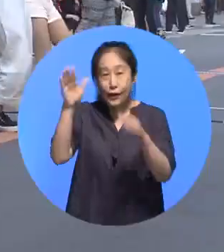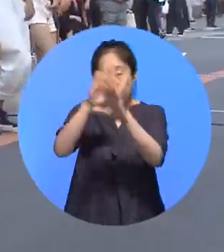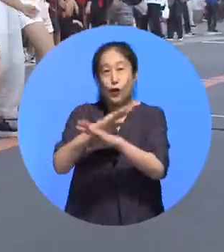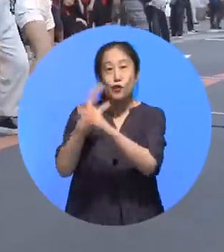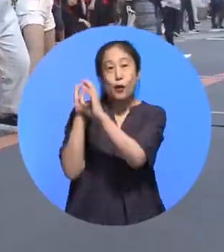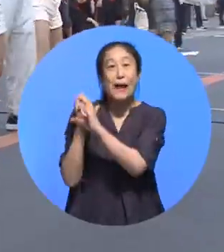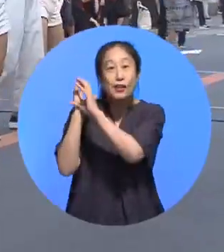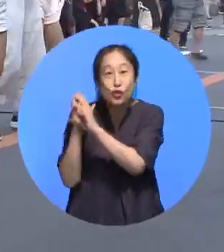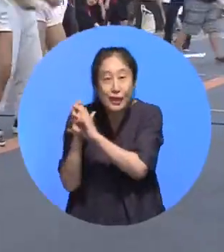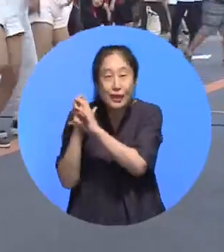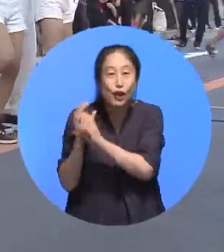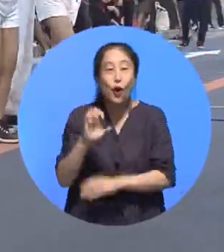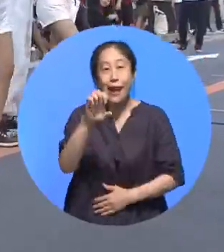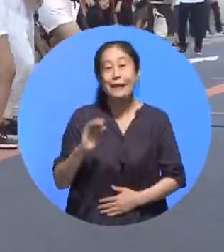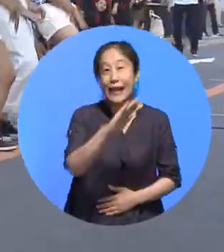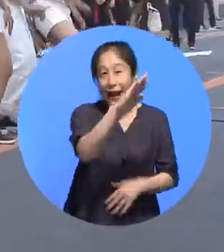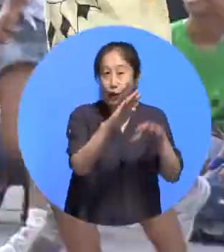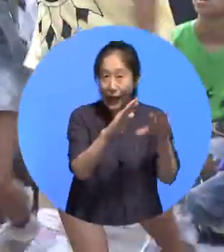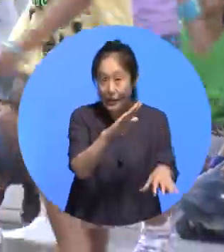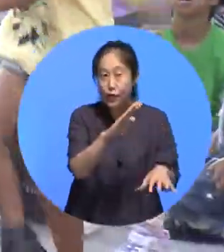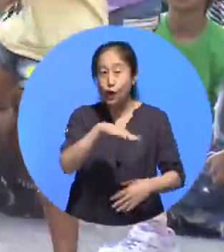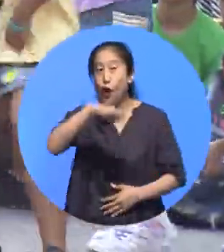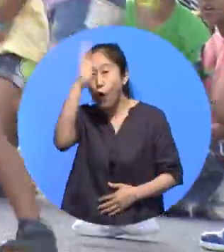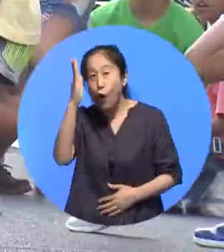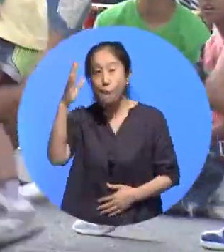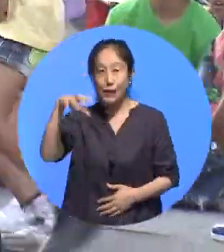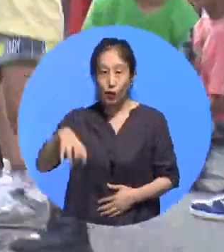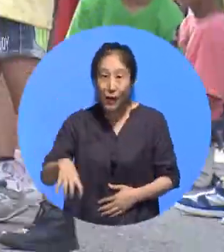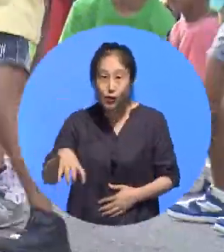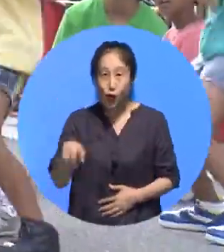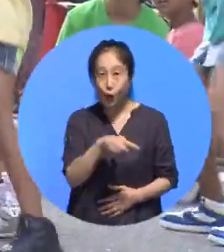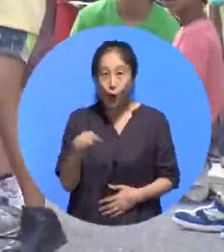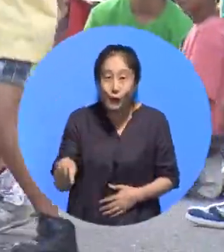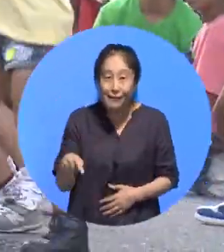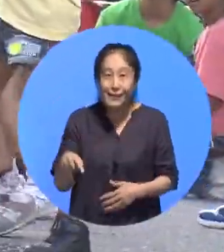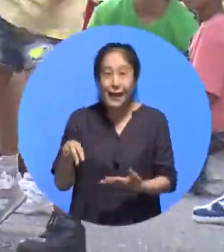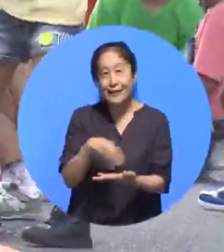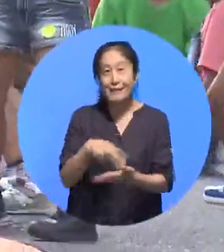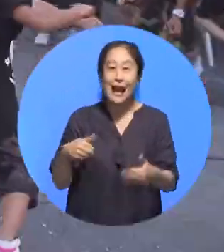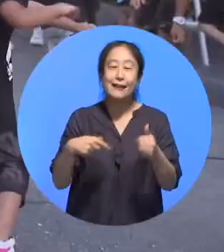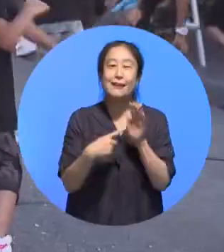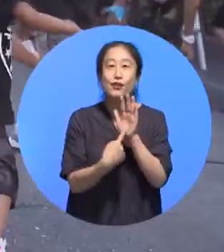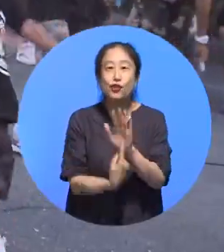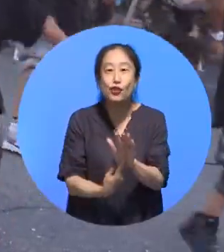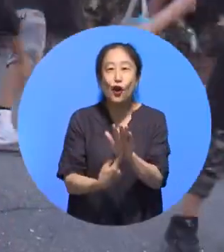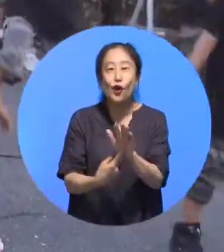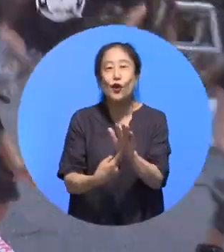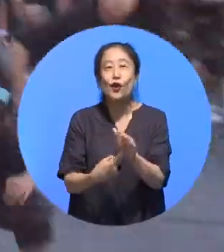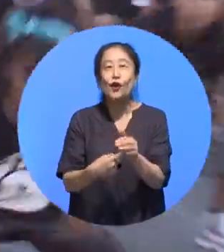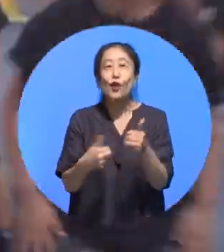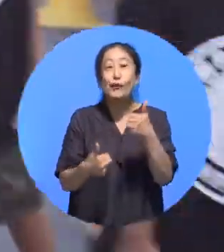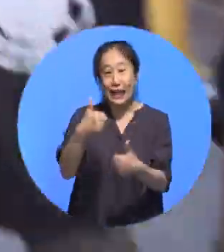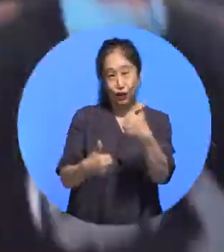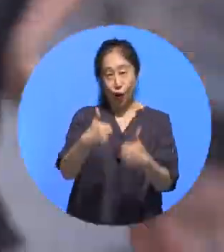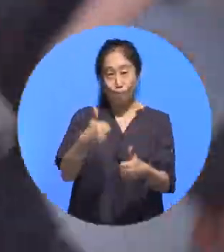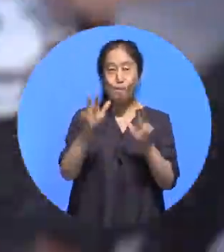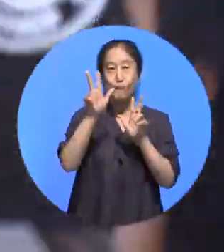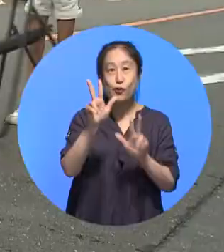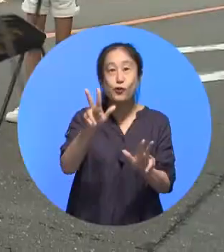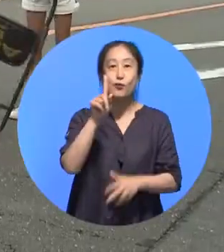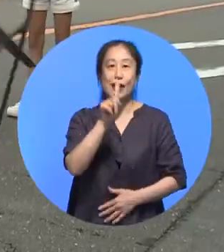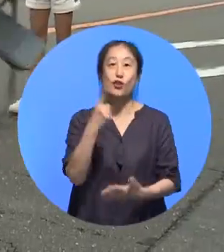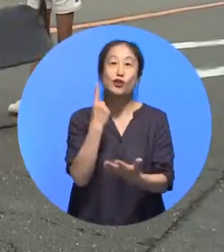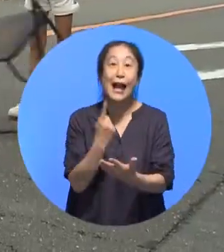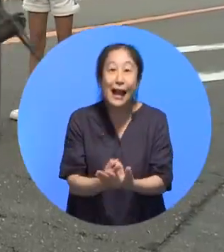の会場との場で行われるダンスコンテストですルールはただ1